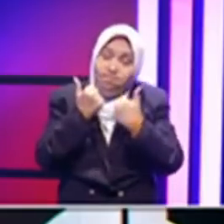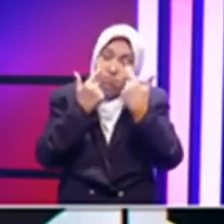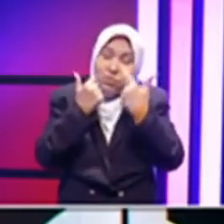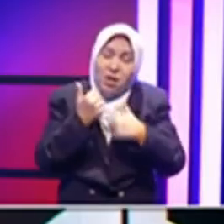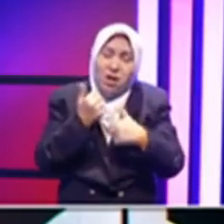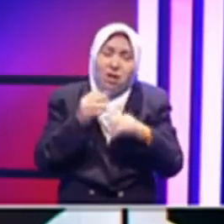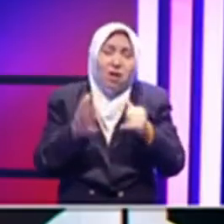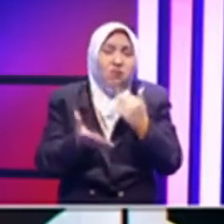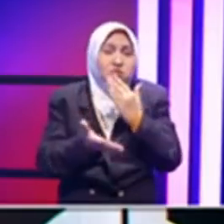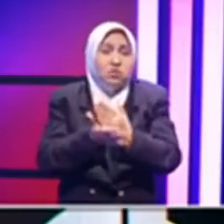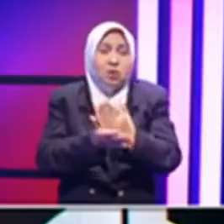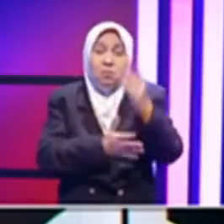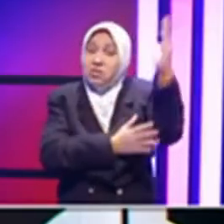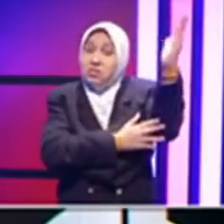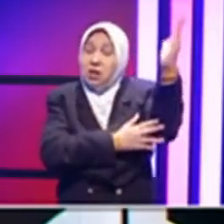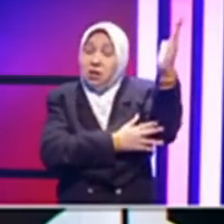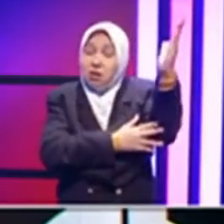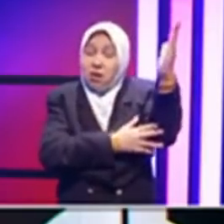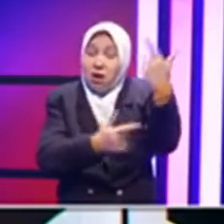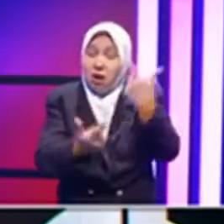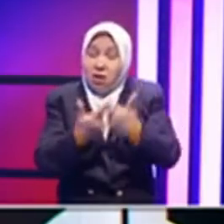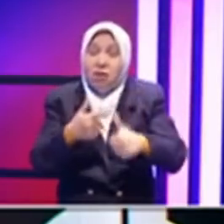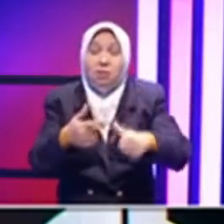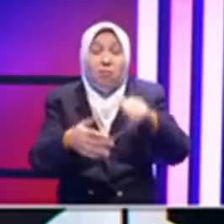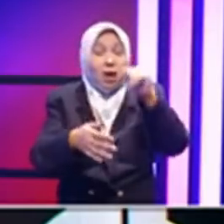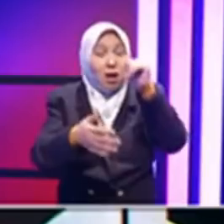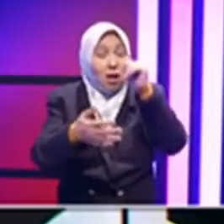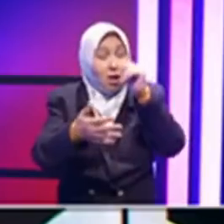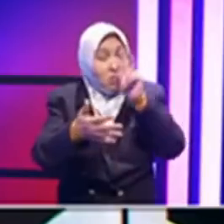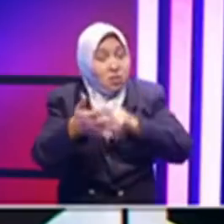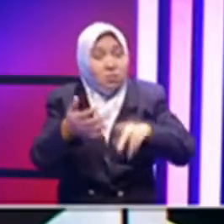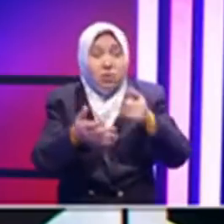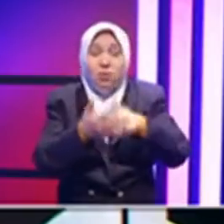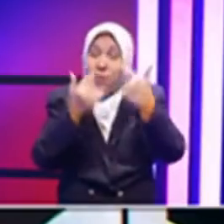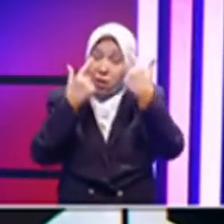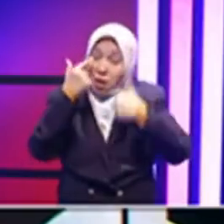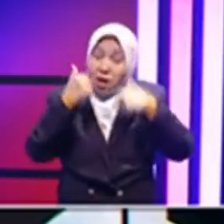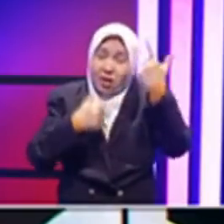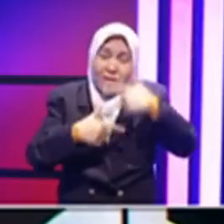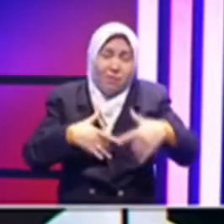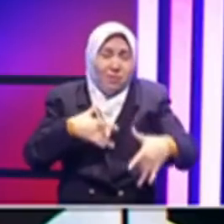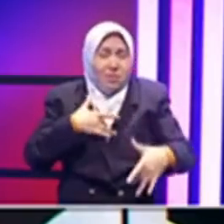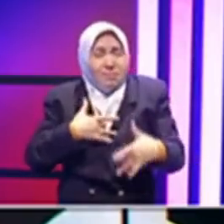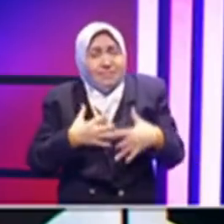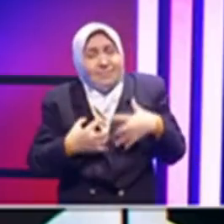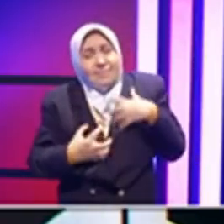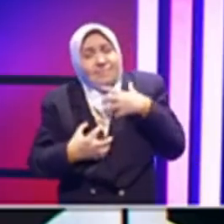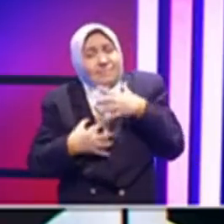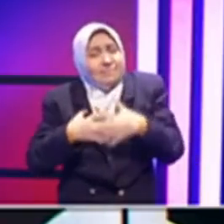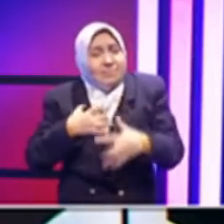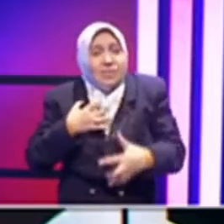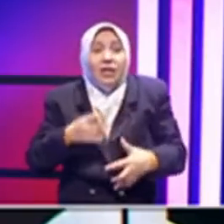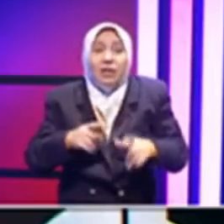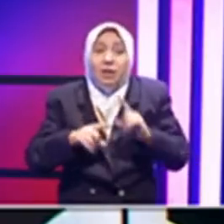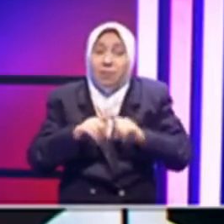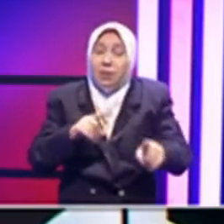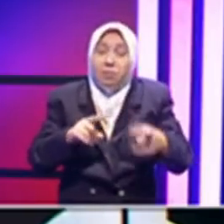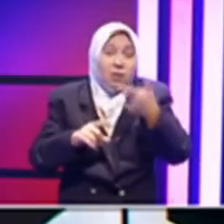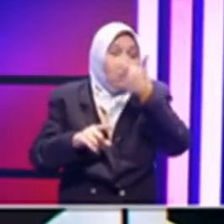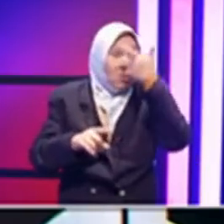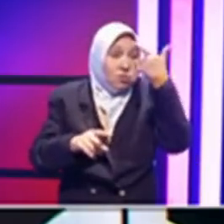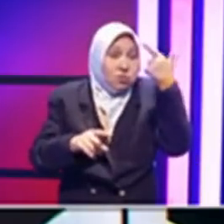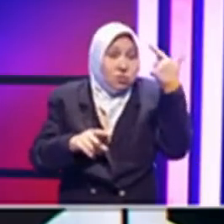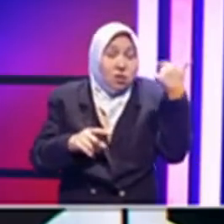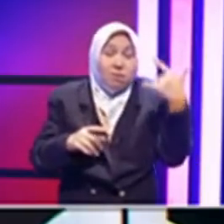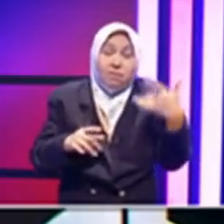nak stop penceramah daripada baca, pasal apa? Mengalir, dan dia menyebabkan tidak keruan. Bukan tak keruan tak betul, tetapi tidak keruan